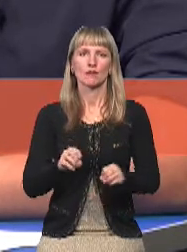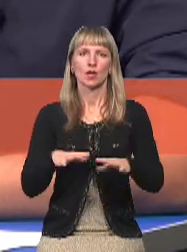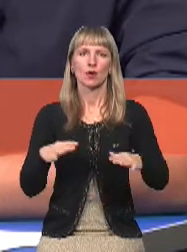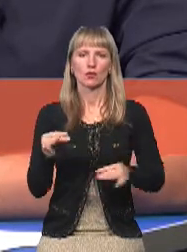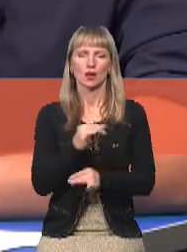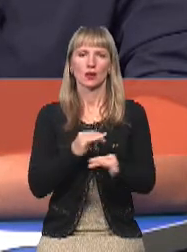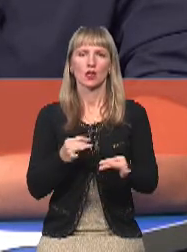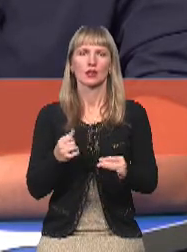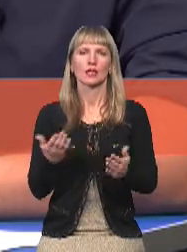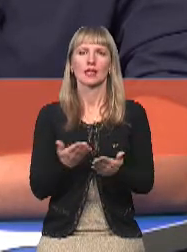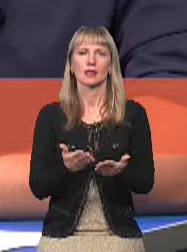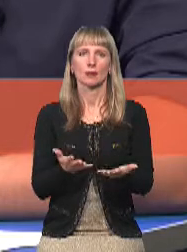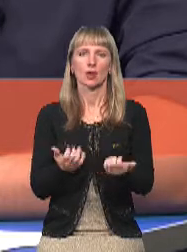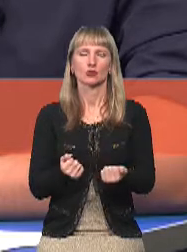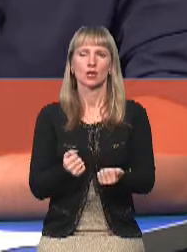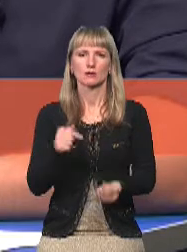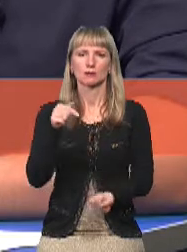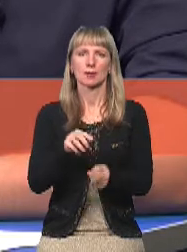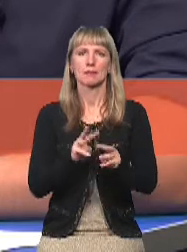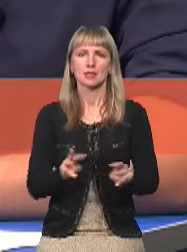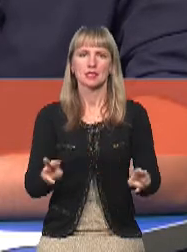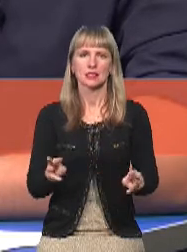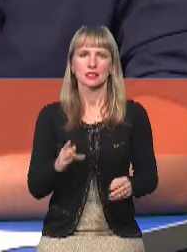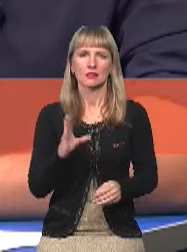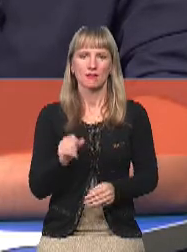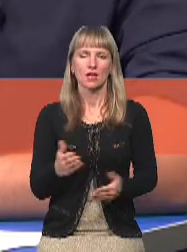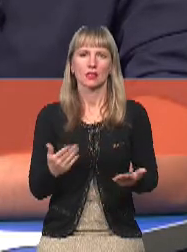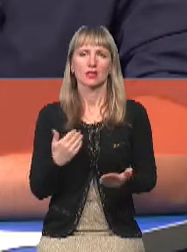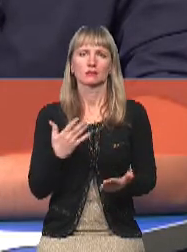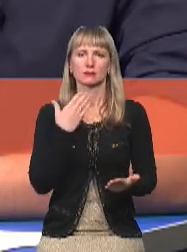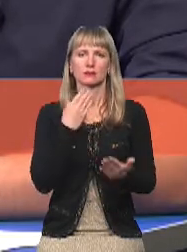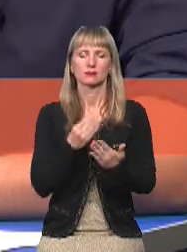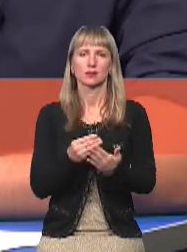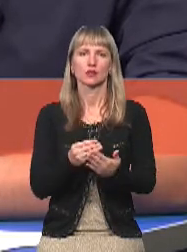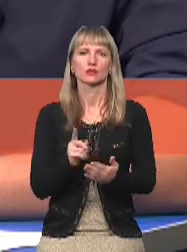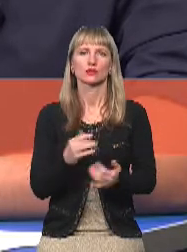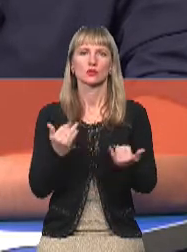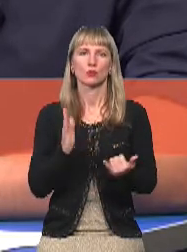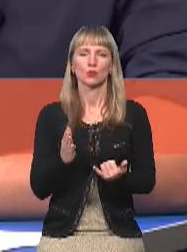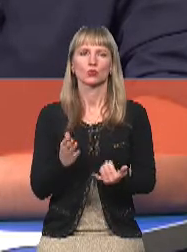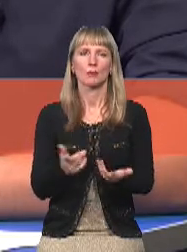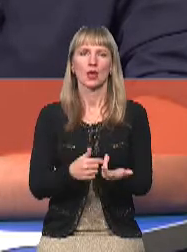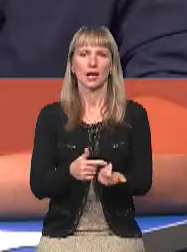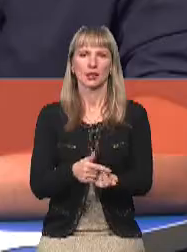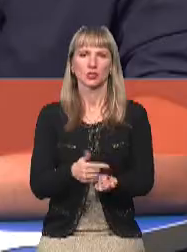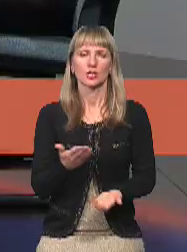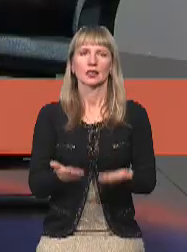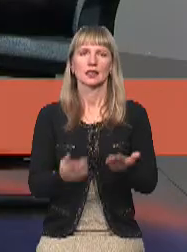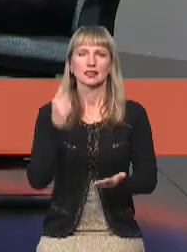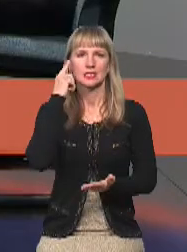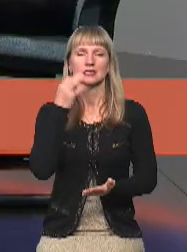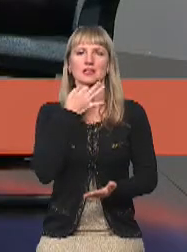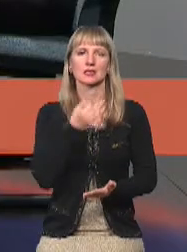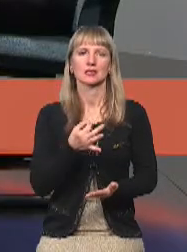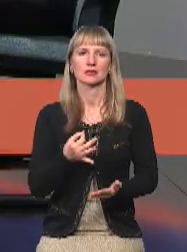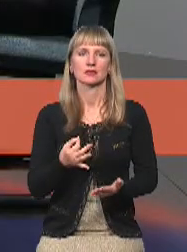надходять до відповідних міністерств, до яких належать відповідні установи, що зараз були перелічені. Ну, якщо, знаєте, сказати